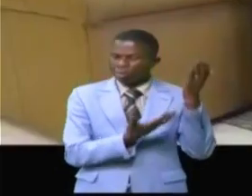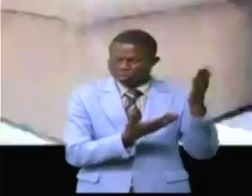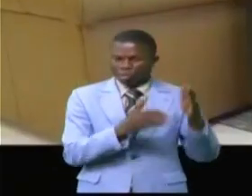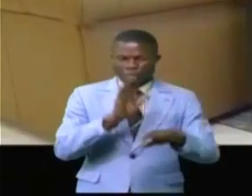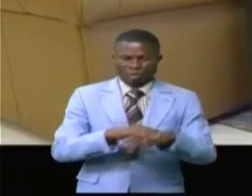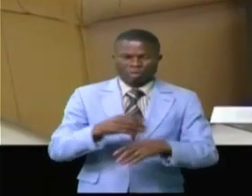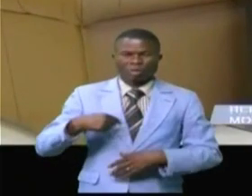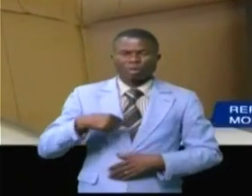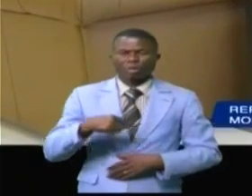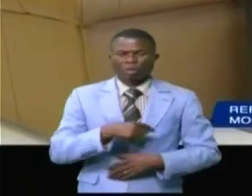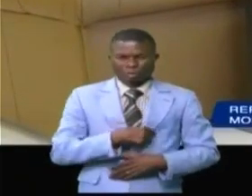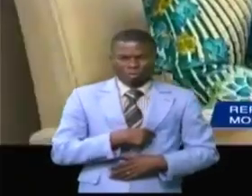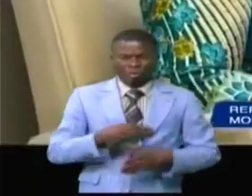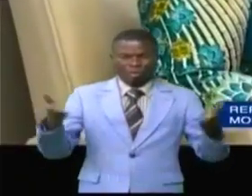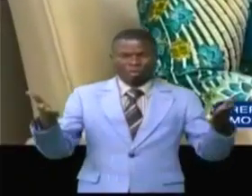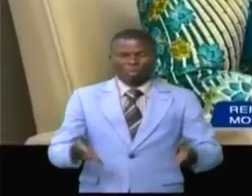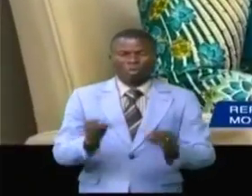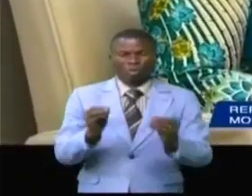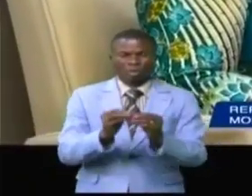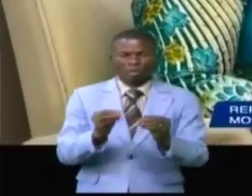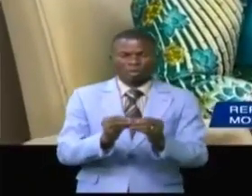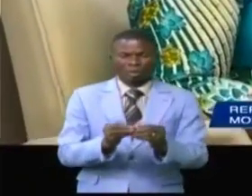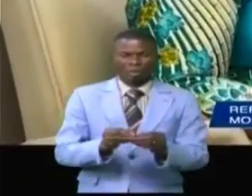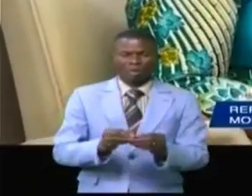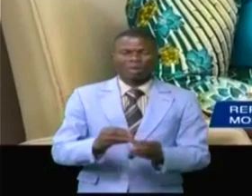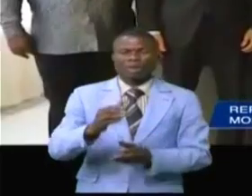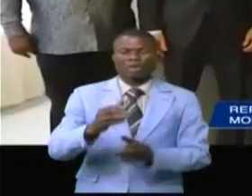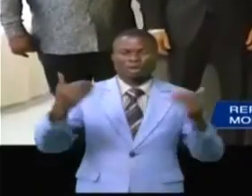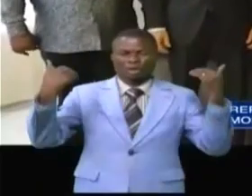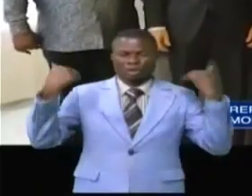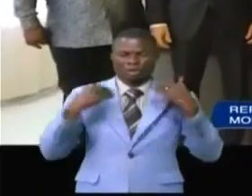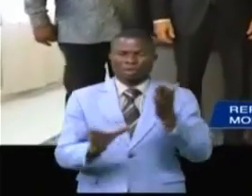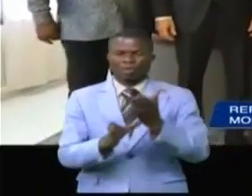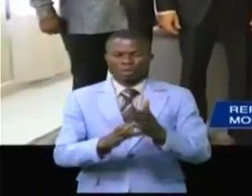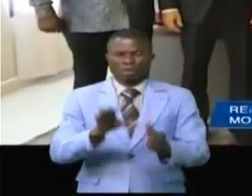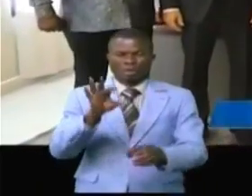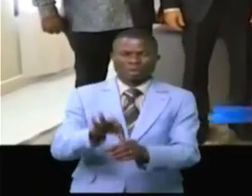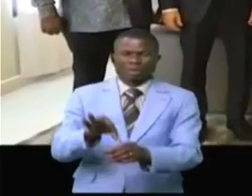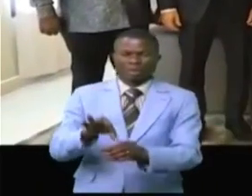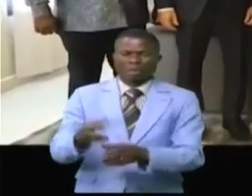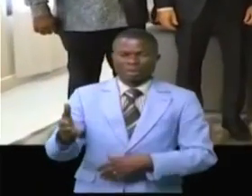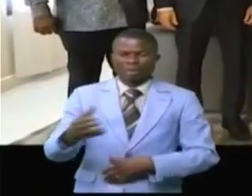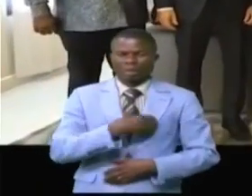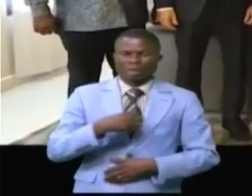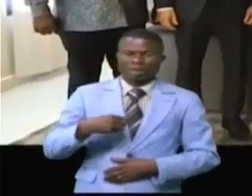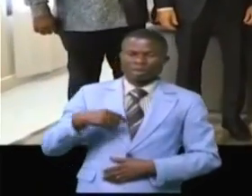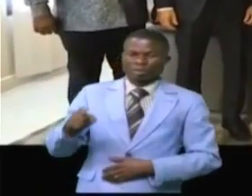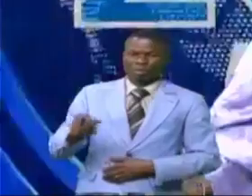intéresse. Présent à cette rencontre, le questeur adjoint de la CENI, Madame Sylvie Biremano Balumi.